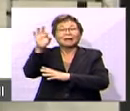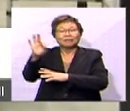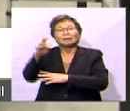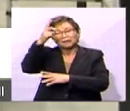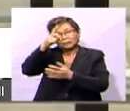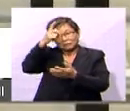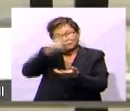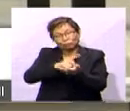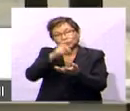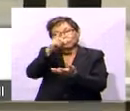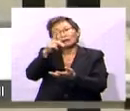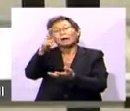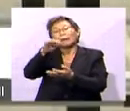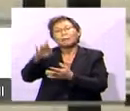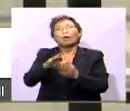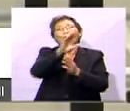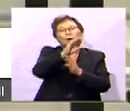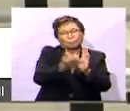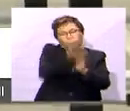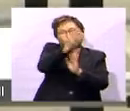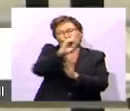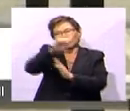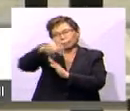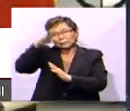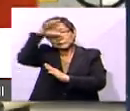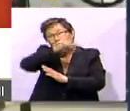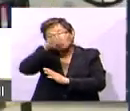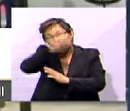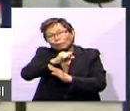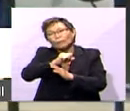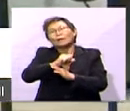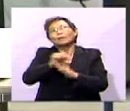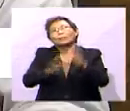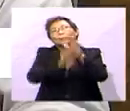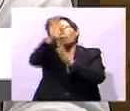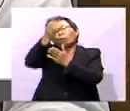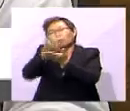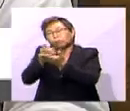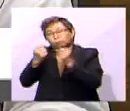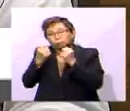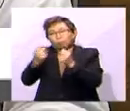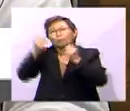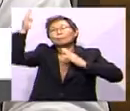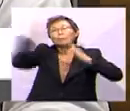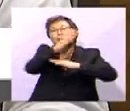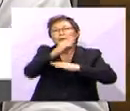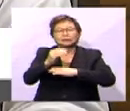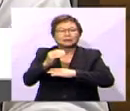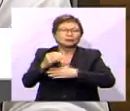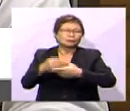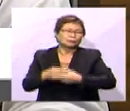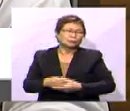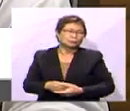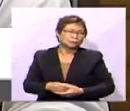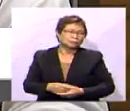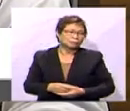jelasnya peningkatan kadar OPR ini telah dijangka pasaran susulan momentum pertumbuhan ekonomi yang kukuh kalau di Malaysia dan juga luar negara.